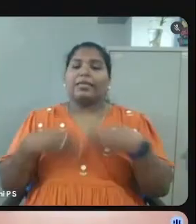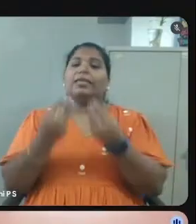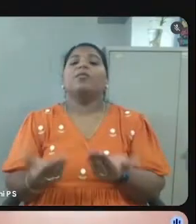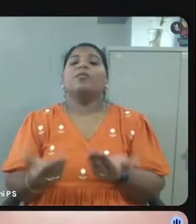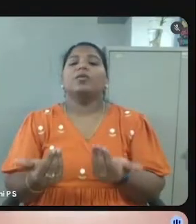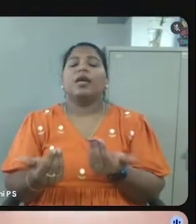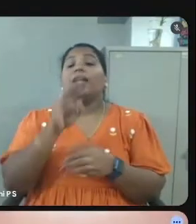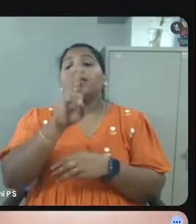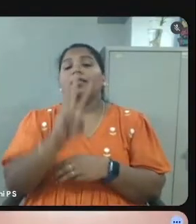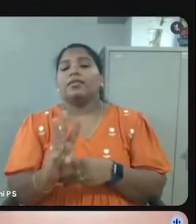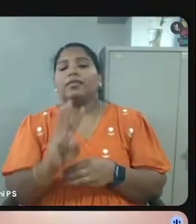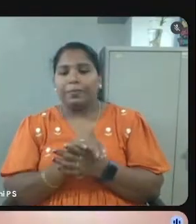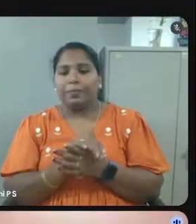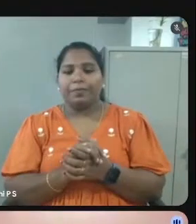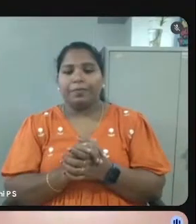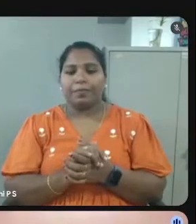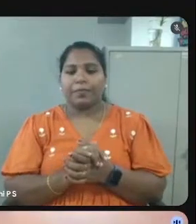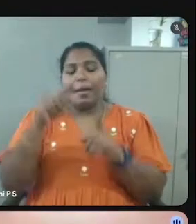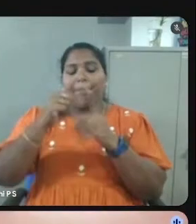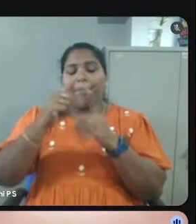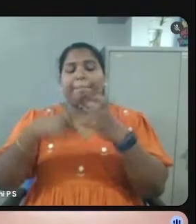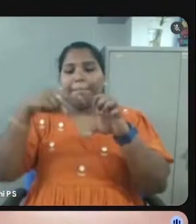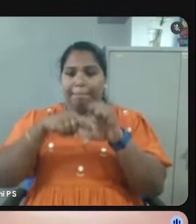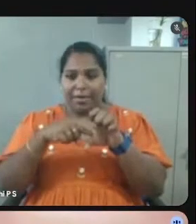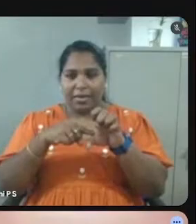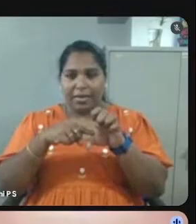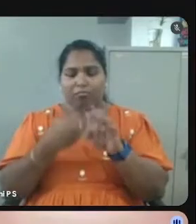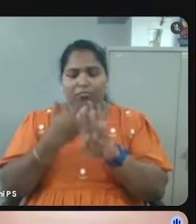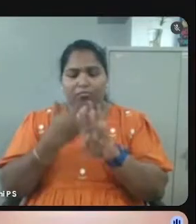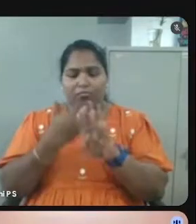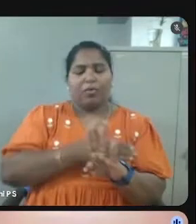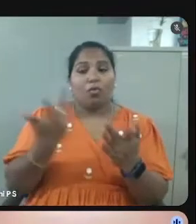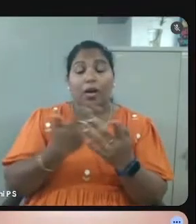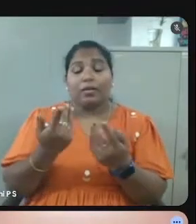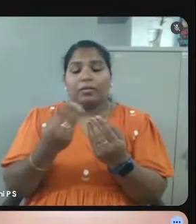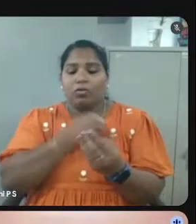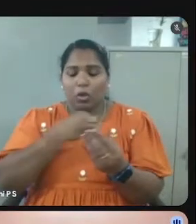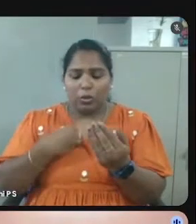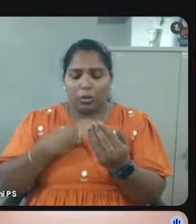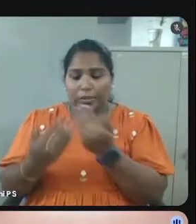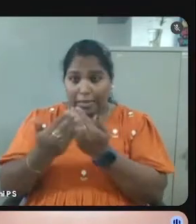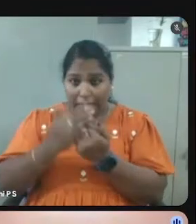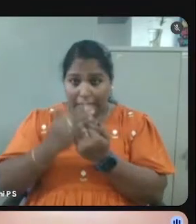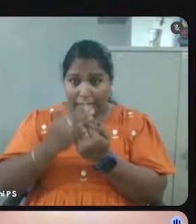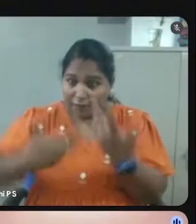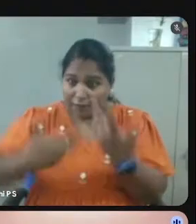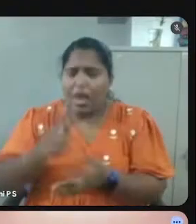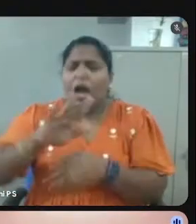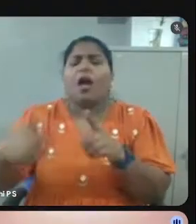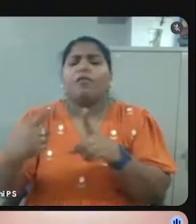പ്രീ സ്റ്റേജ് എന്താണ്, ആഫ്റ്റർ ട്രീറ്റ്മെന്റ് പിന്നെ പോസ്റ്റ് സ്റ്റേജ് എന്താണ്, ഇതെല്ലാം ഒന്ന് നോക്കാം. അപ്പോൾ അത് കൂടി ഒന്ന്